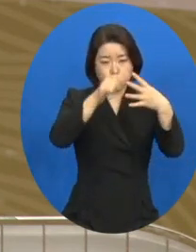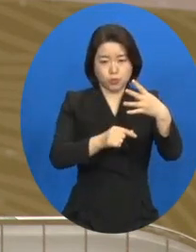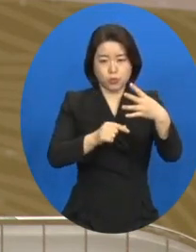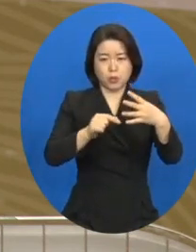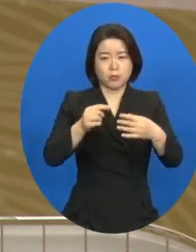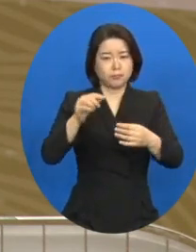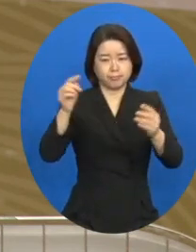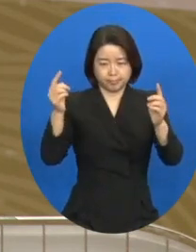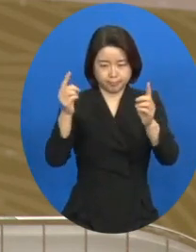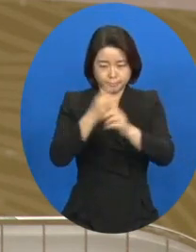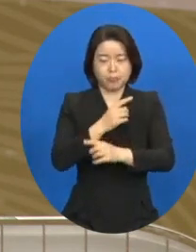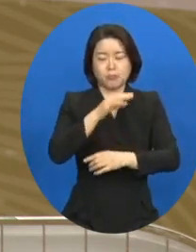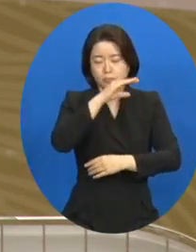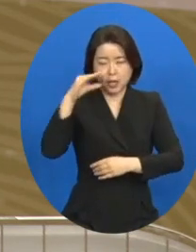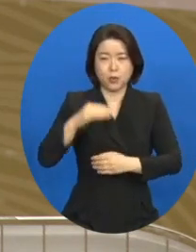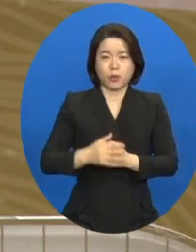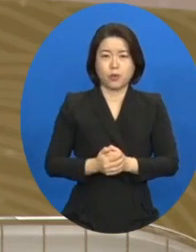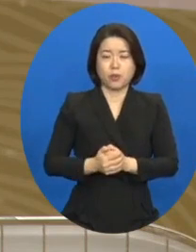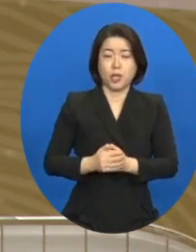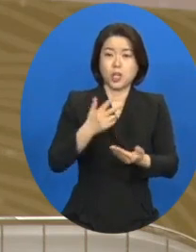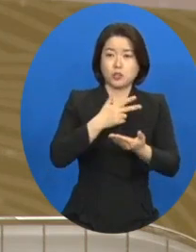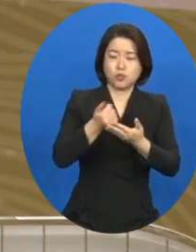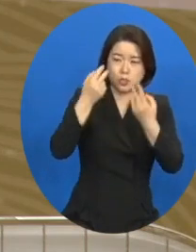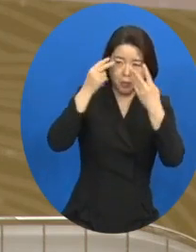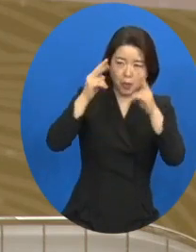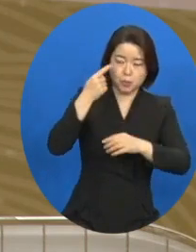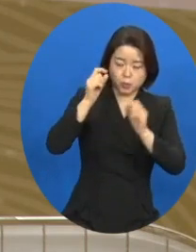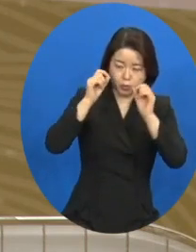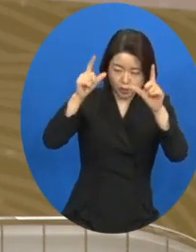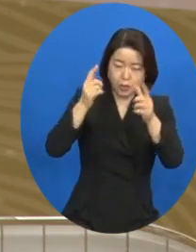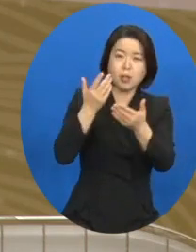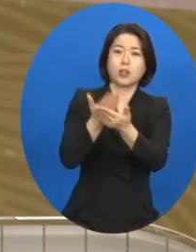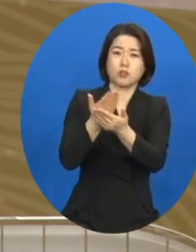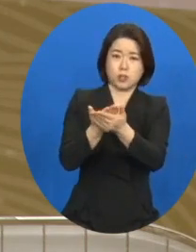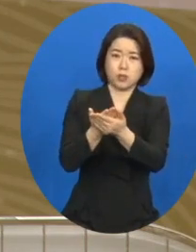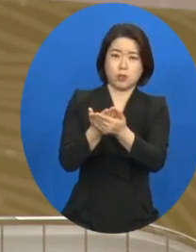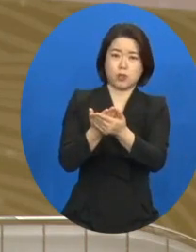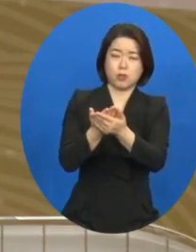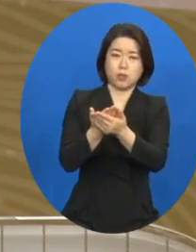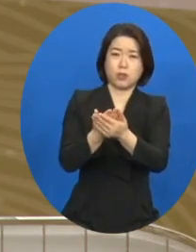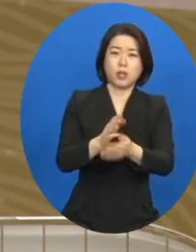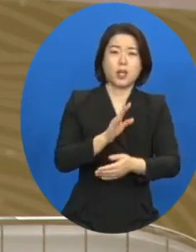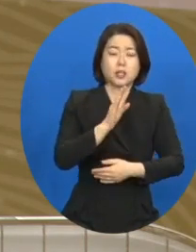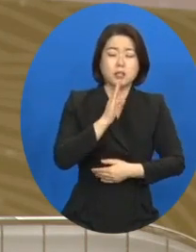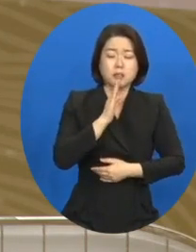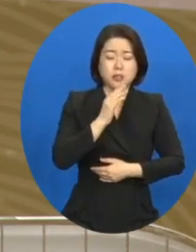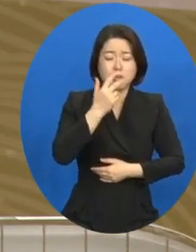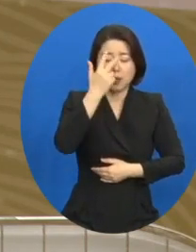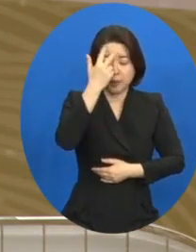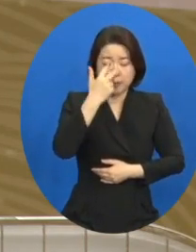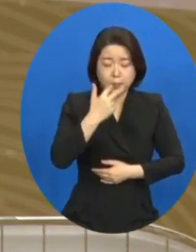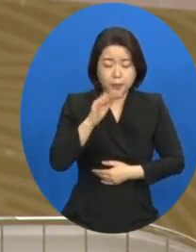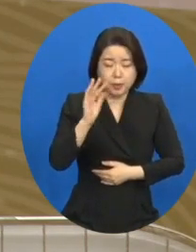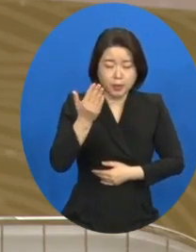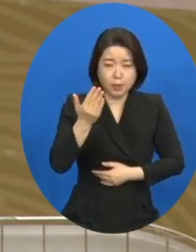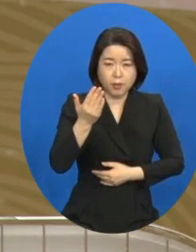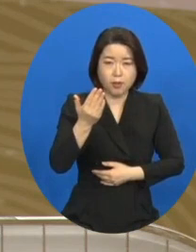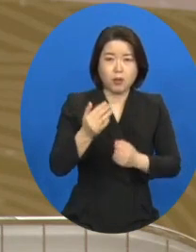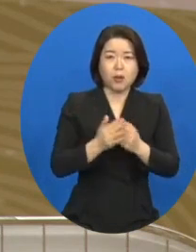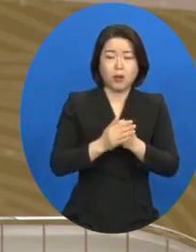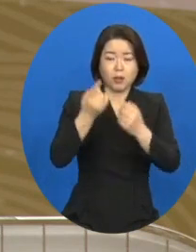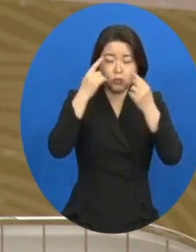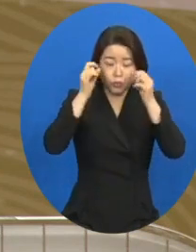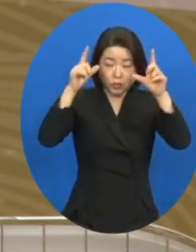기도합시다. 주님을 바라보는 눈을 뜨게 해주세요. 진짜 앞이 안 보여서 눈